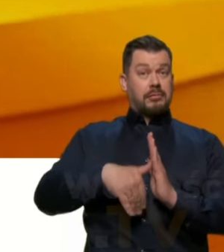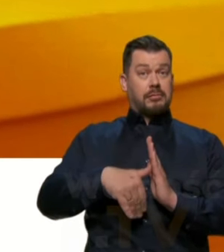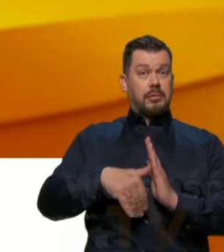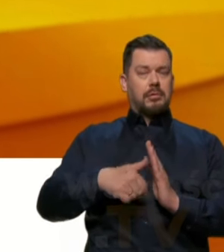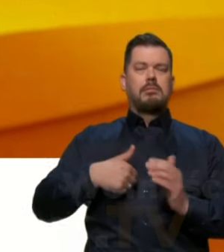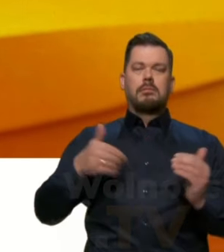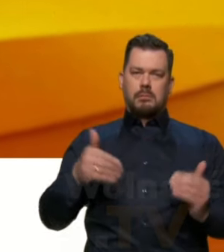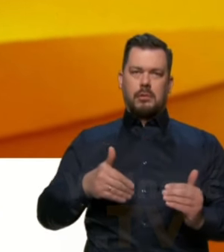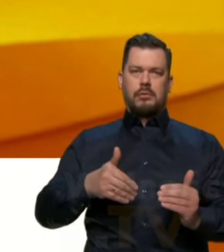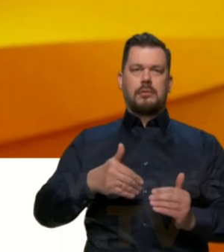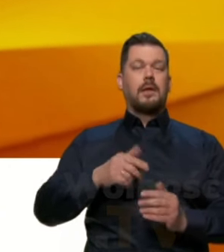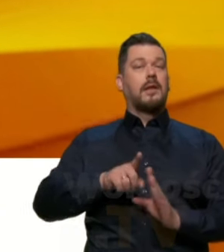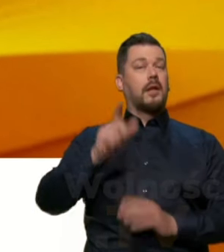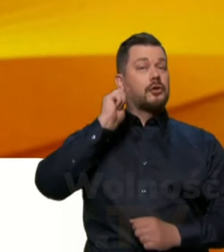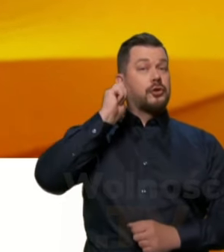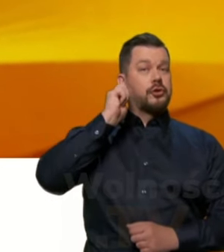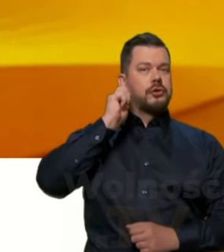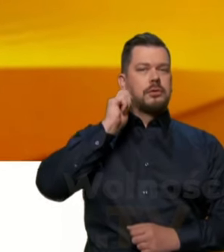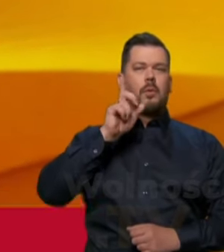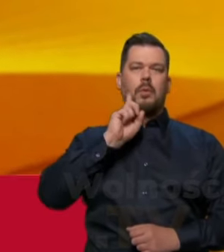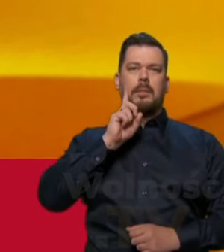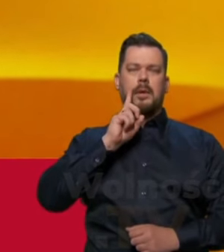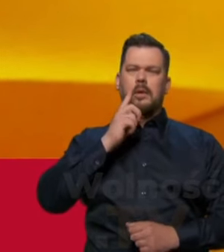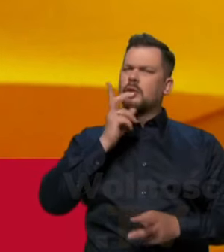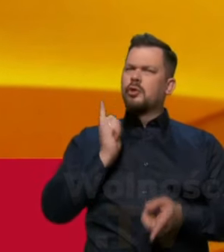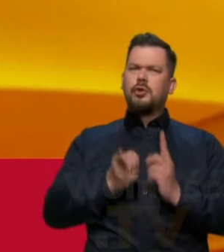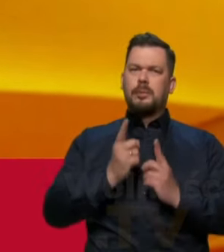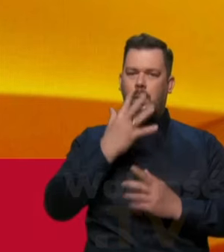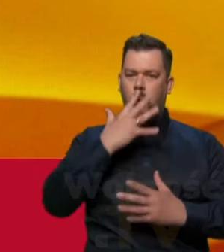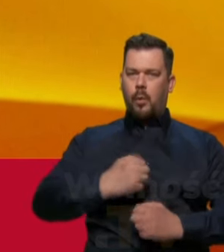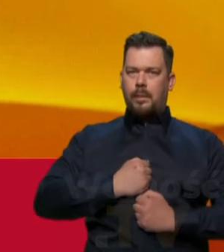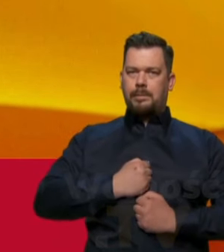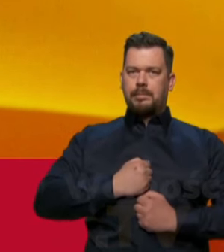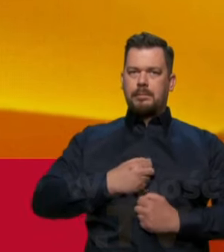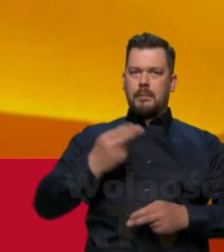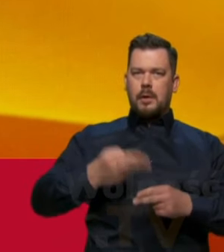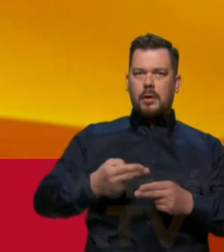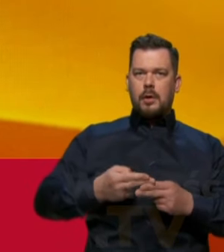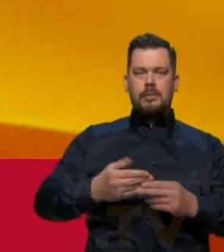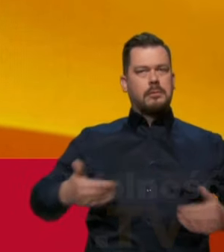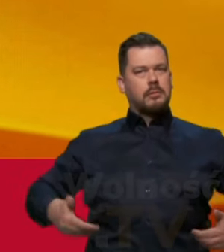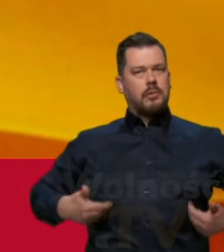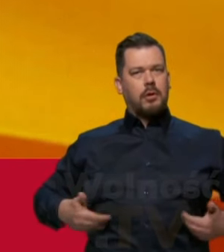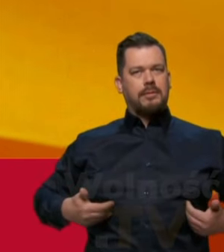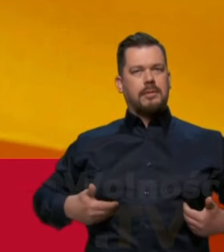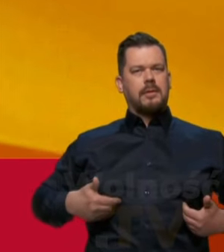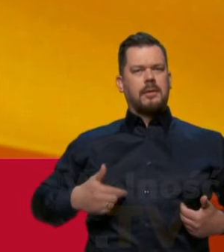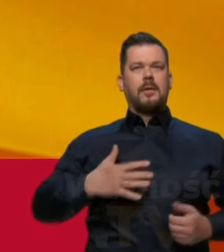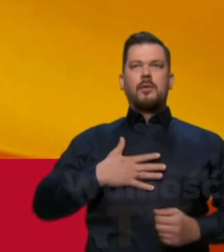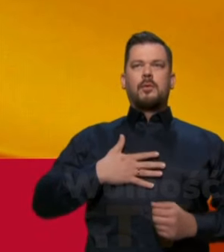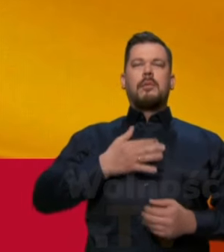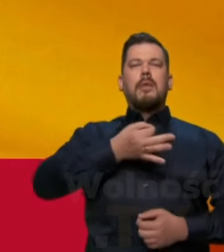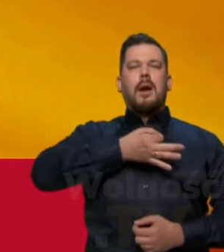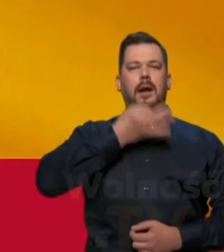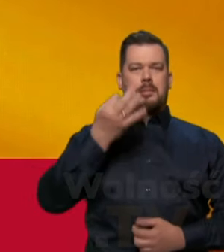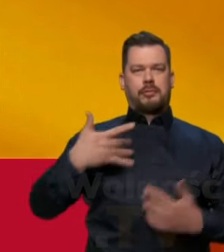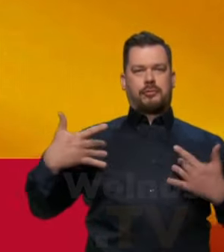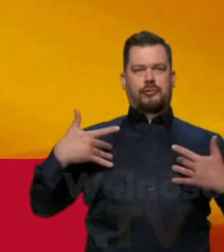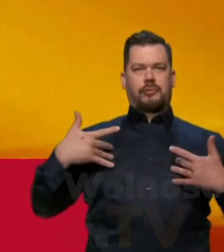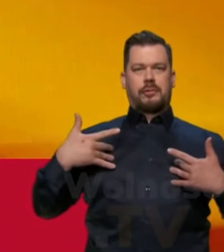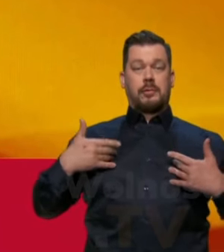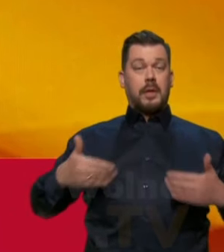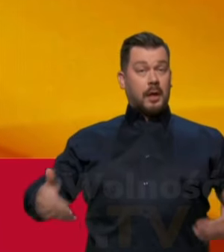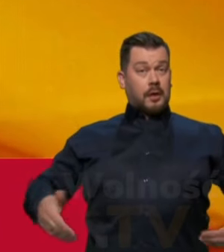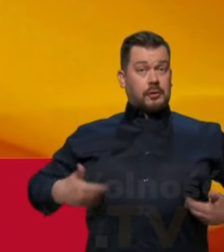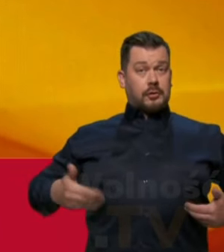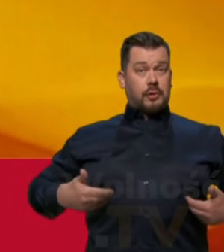mieszkanki szybciej wykrywali choroby, żeby byli zdrowsi, żeby czuli się, żeby po prostu funkcjonowali lepiej. Zdrowe miasto